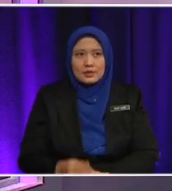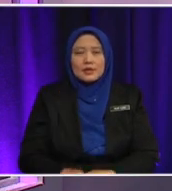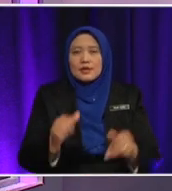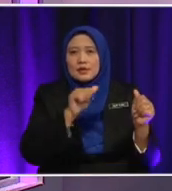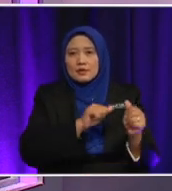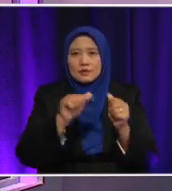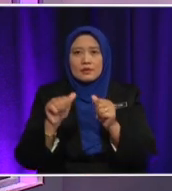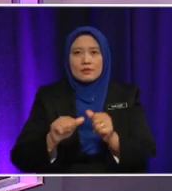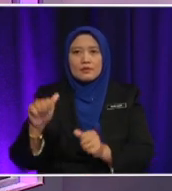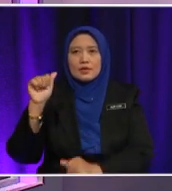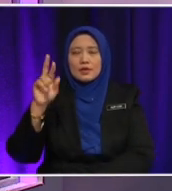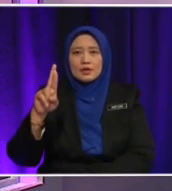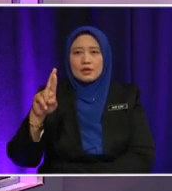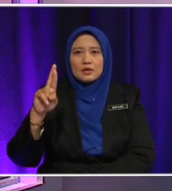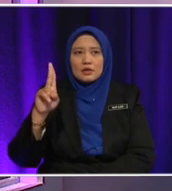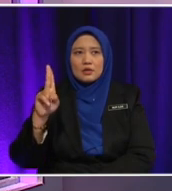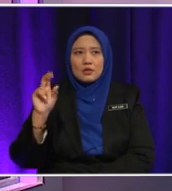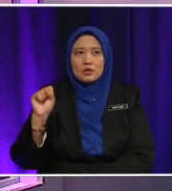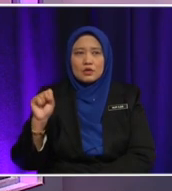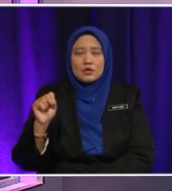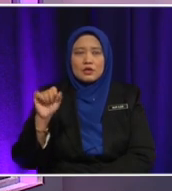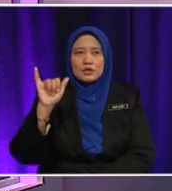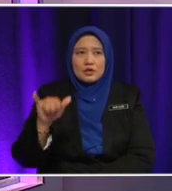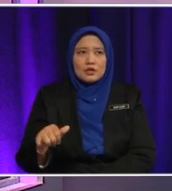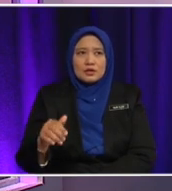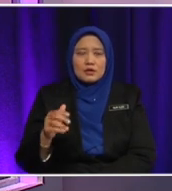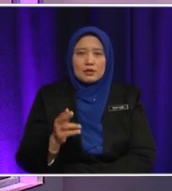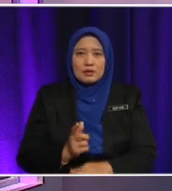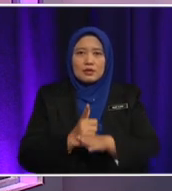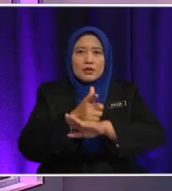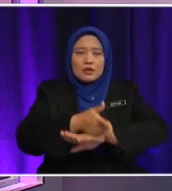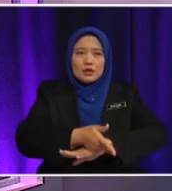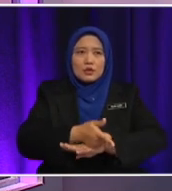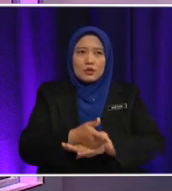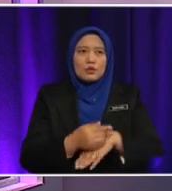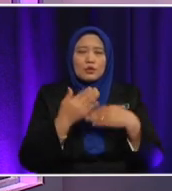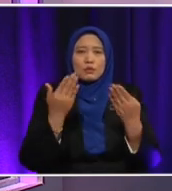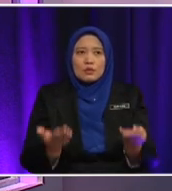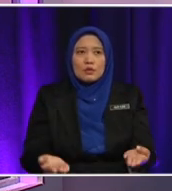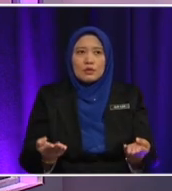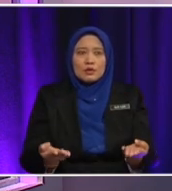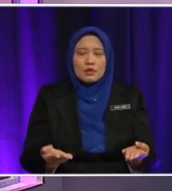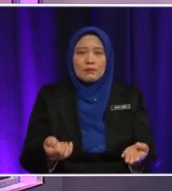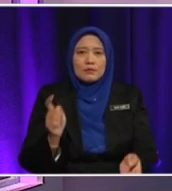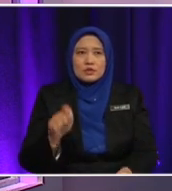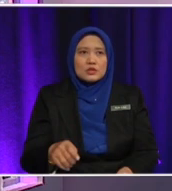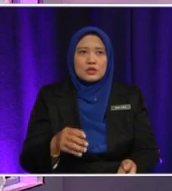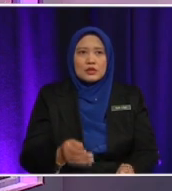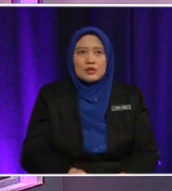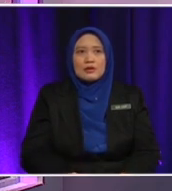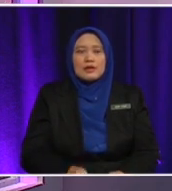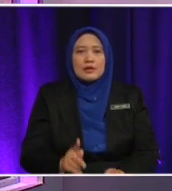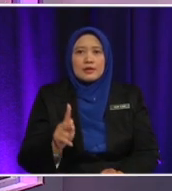arus yang mengalir melalui beban berkadar terus dengan full time yang melintasi